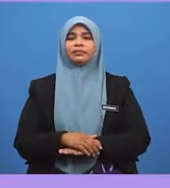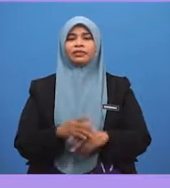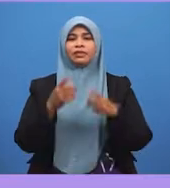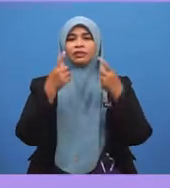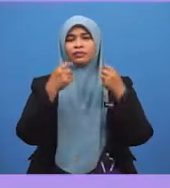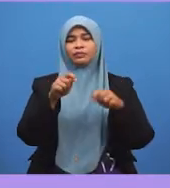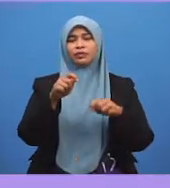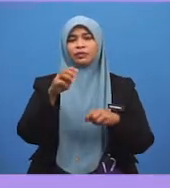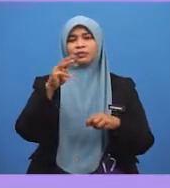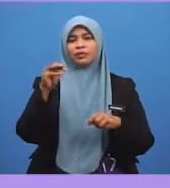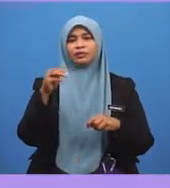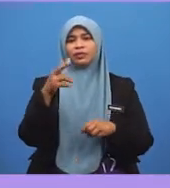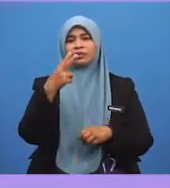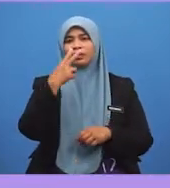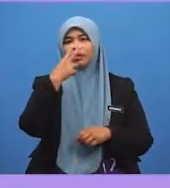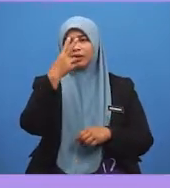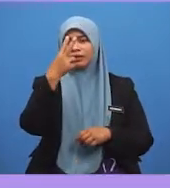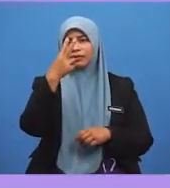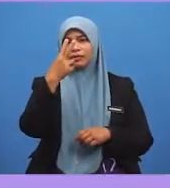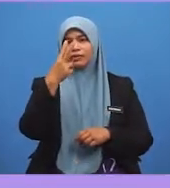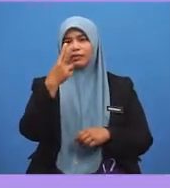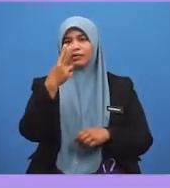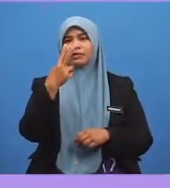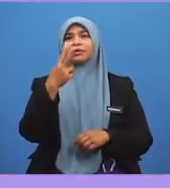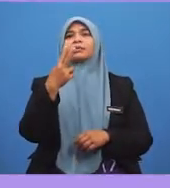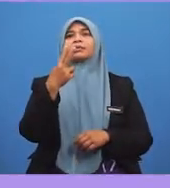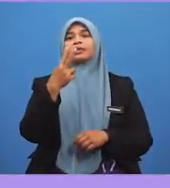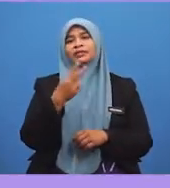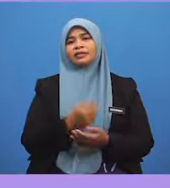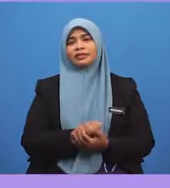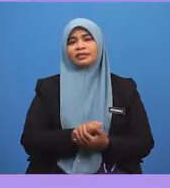Cuba murid-murid dongakkan kepala ke atas.